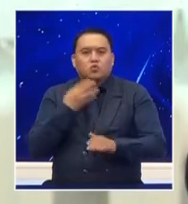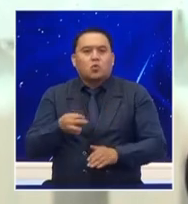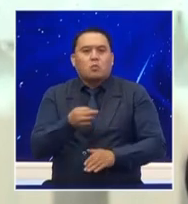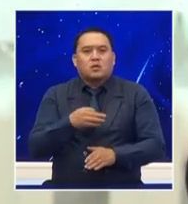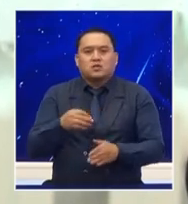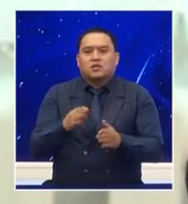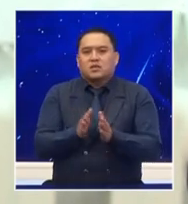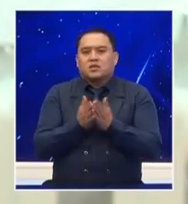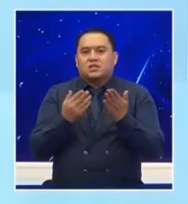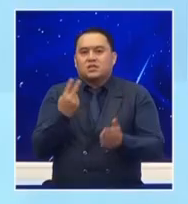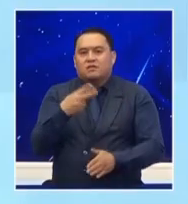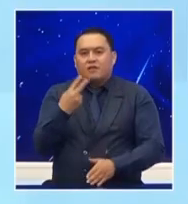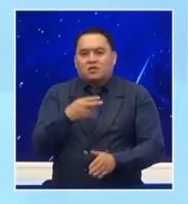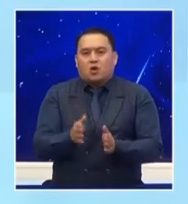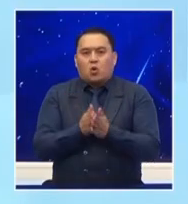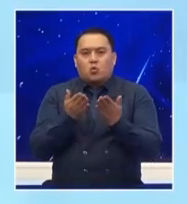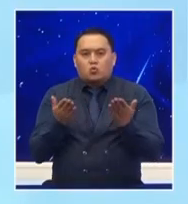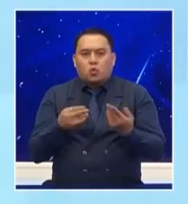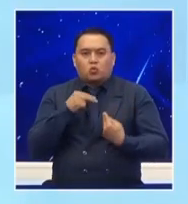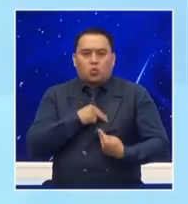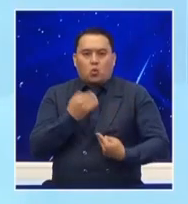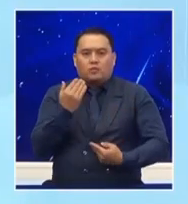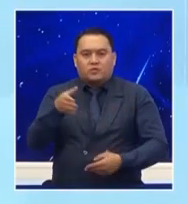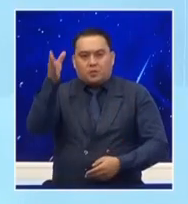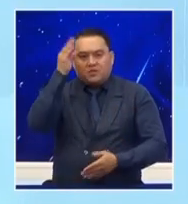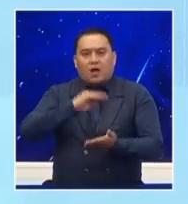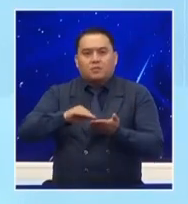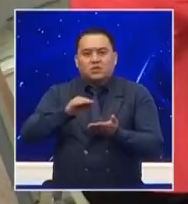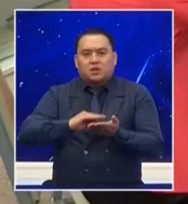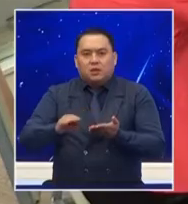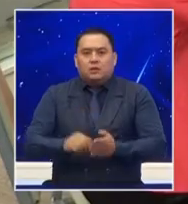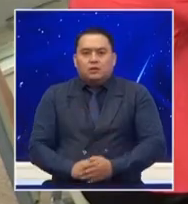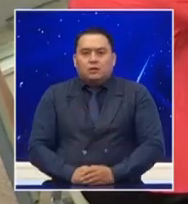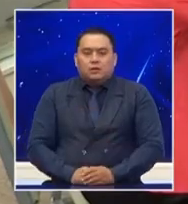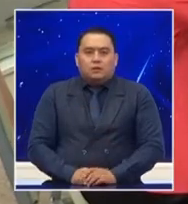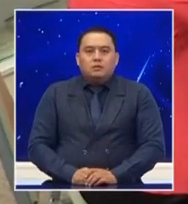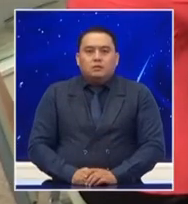имеется энциклопедия и 20-томная книга трудов знаменитого писателя.